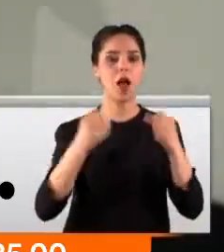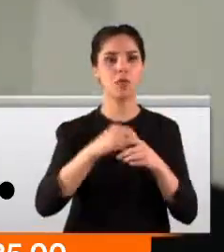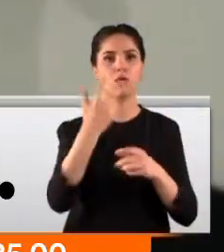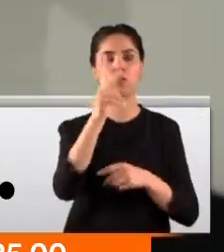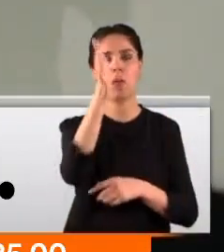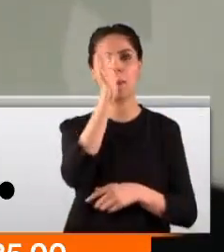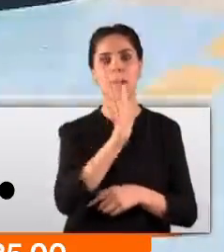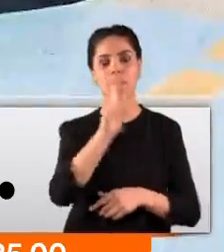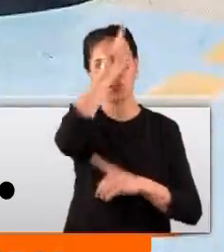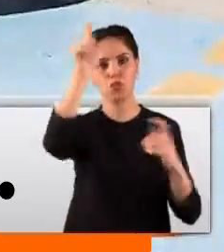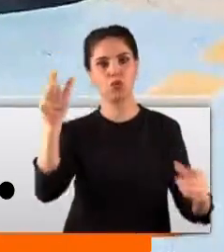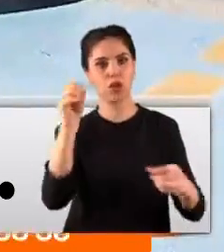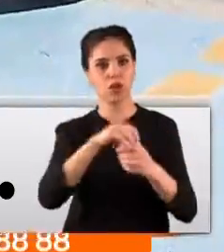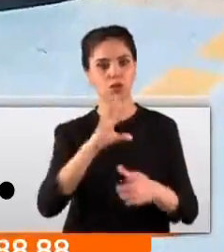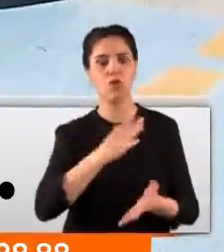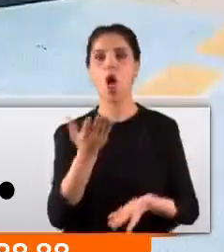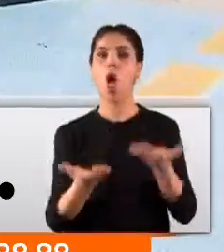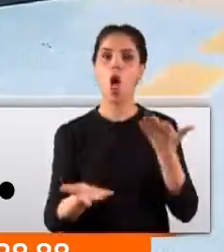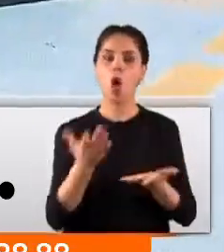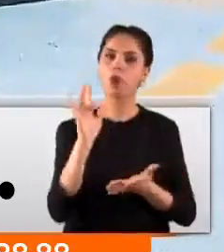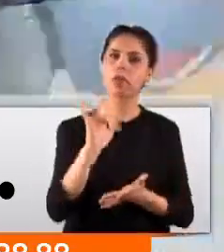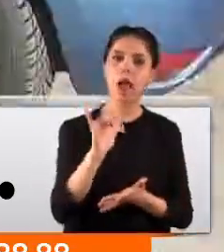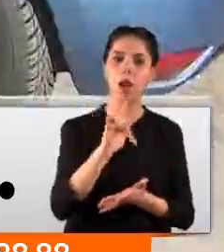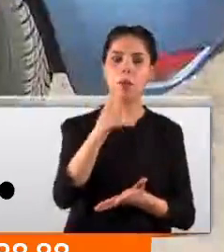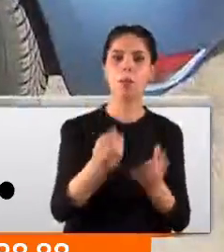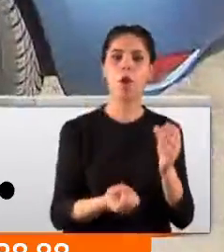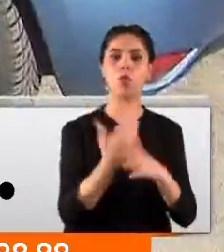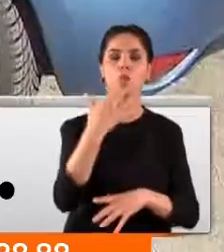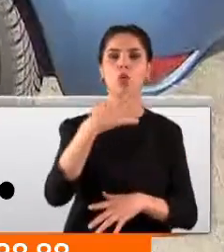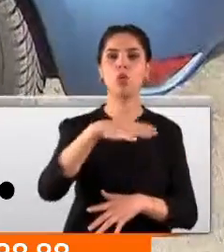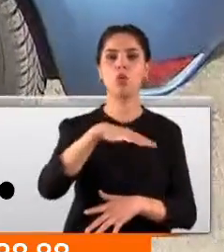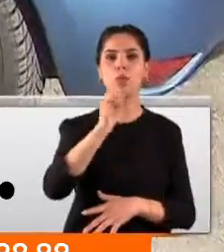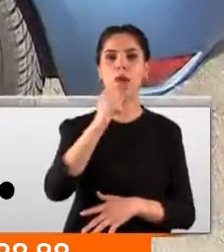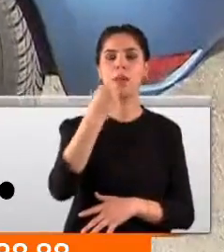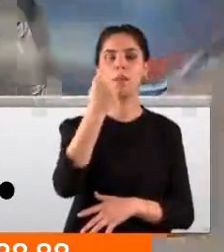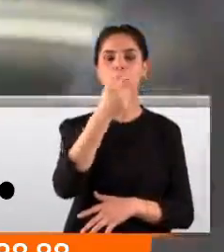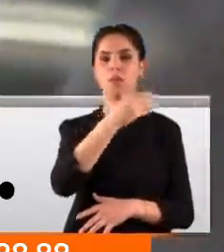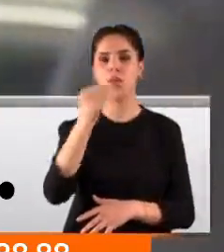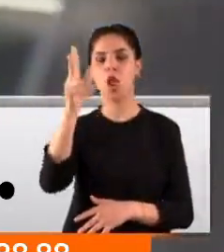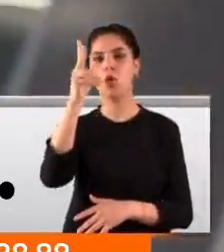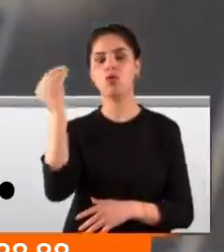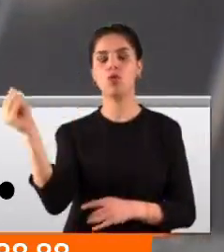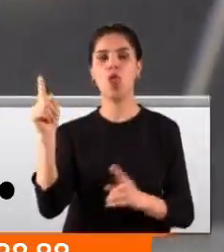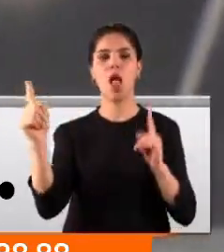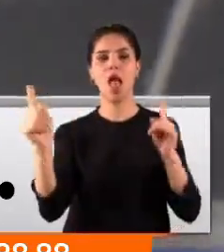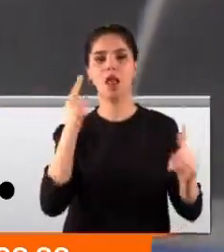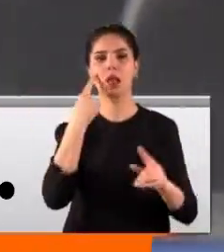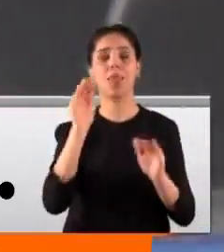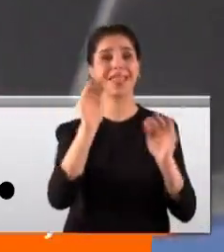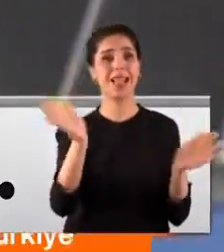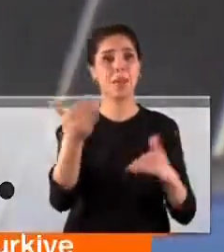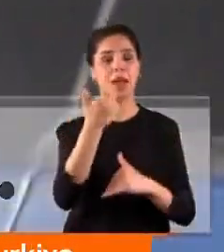şarj istasyonu bulunuyor. Ortalama kurulum maliyeti 1,5 milyon lira ile 3 milyon lira arasında değişiyor. Destek paketiyle